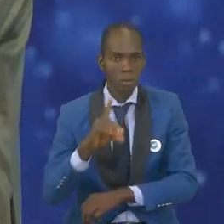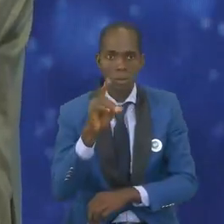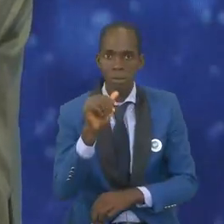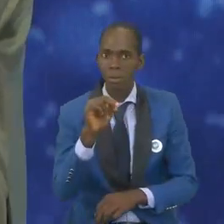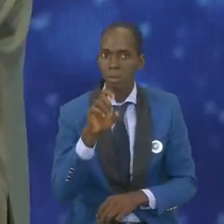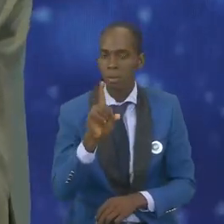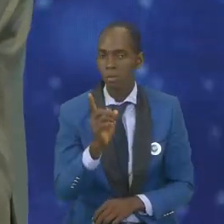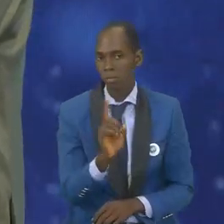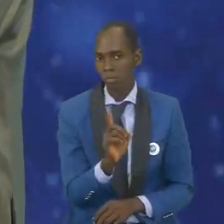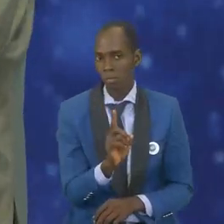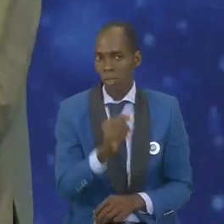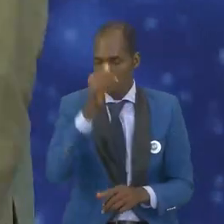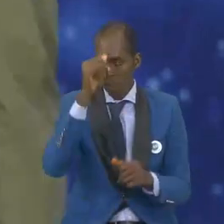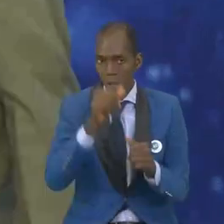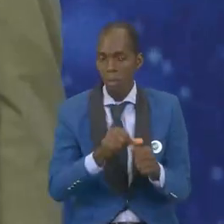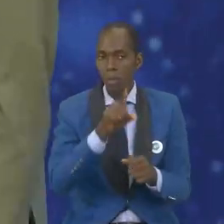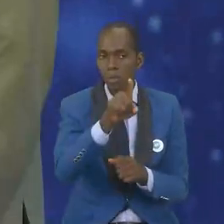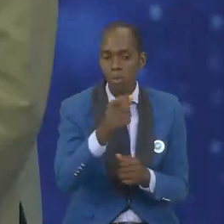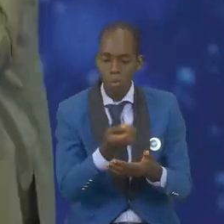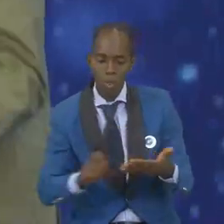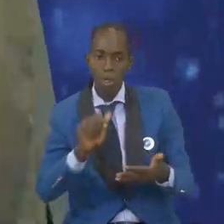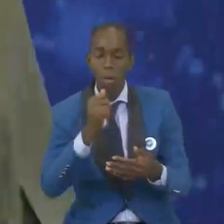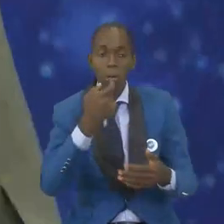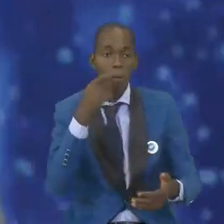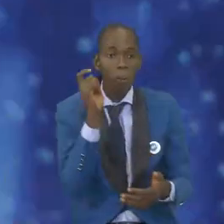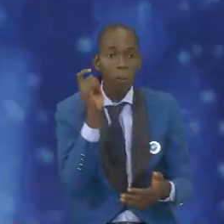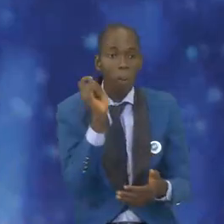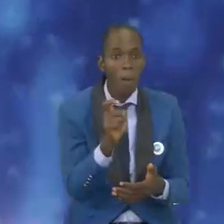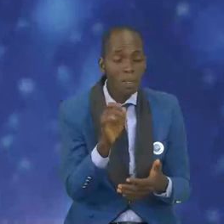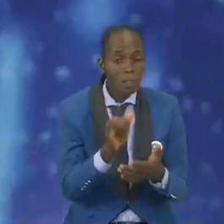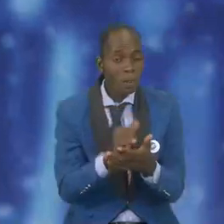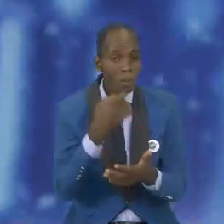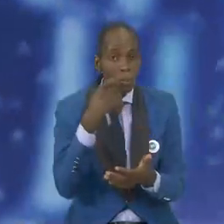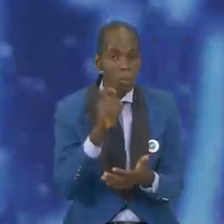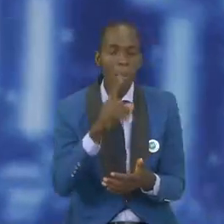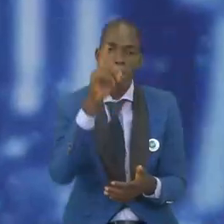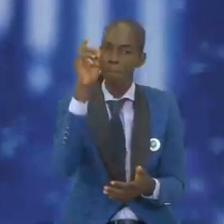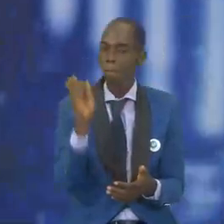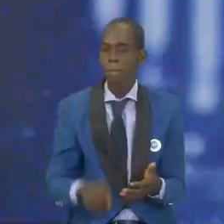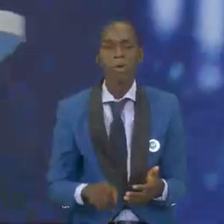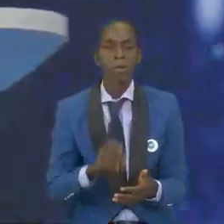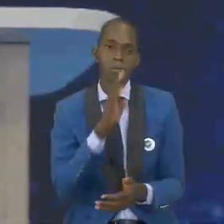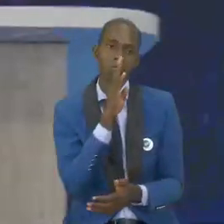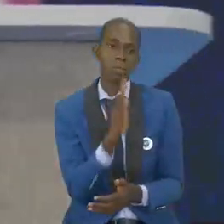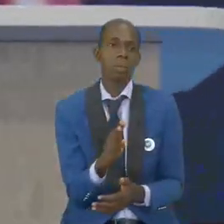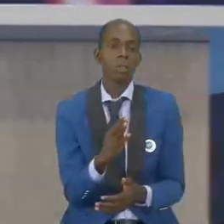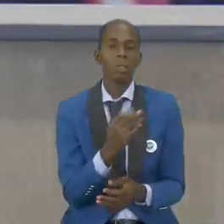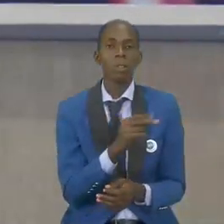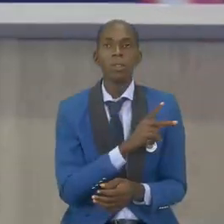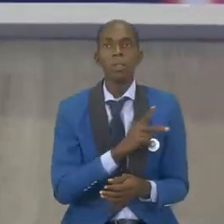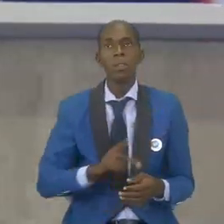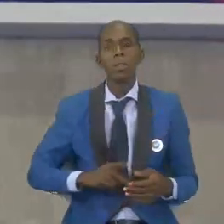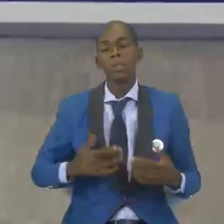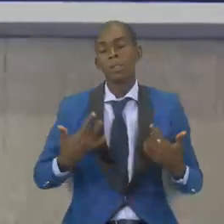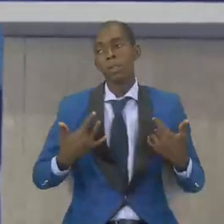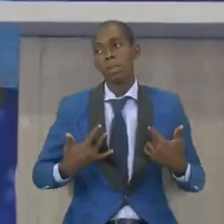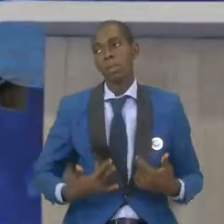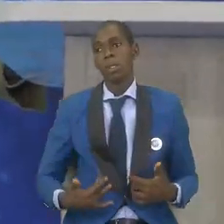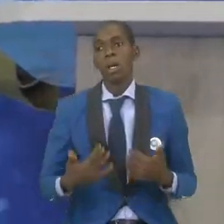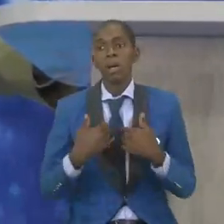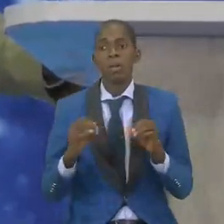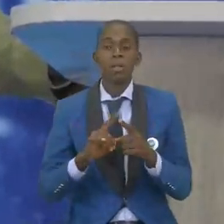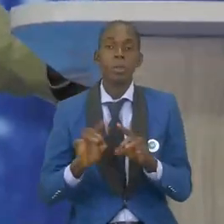lui ont rappelé que le décret, l'édit est irrévocable, inchangeable. Alors, ils